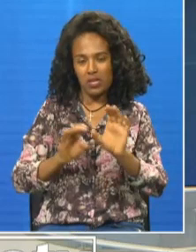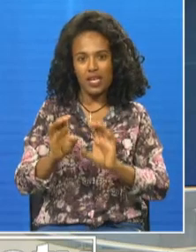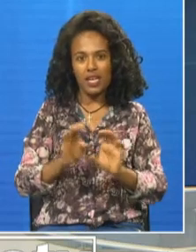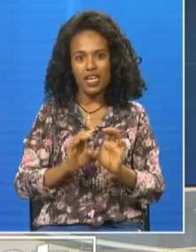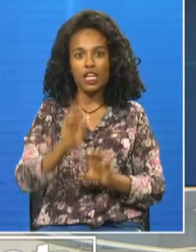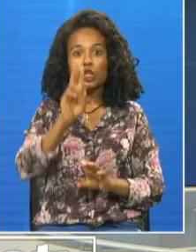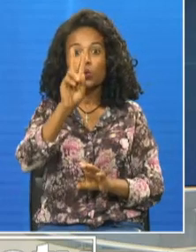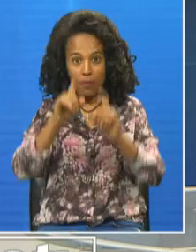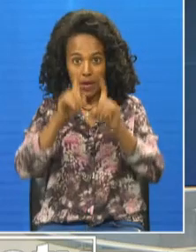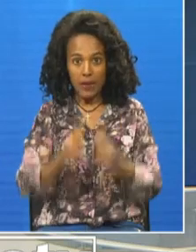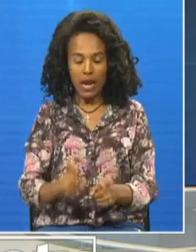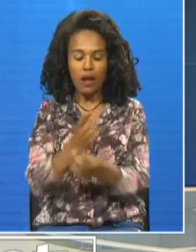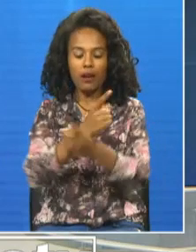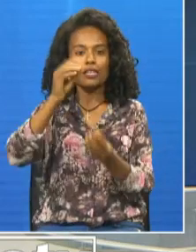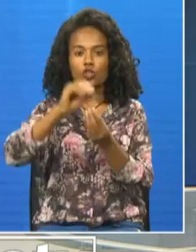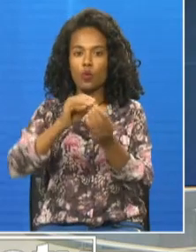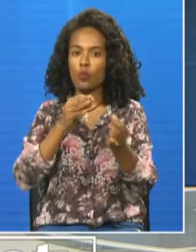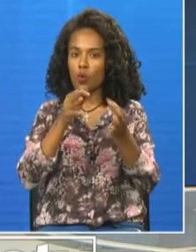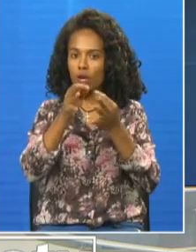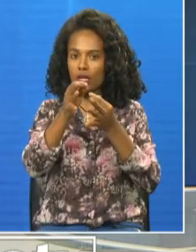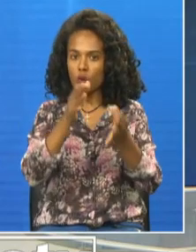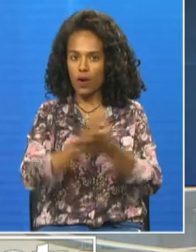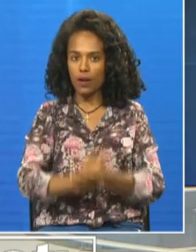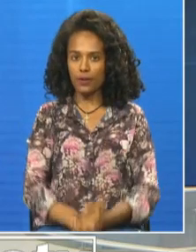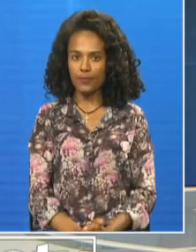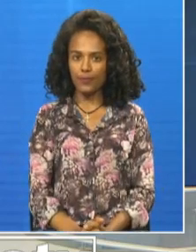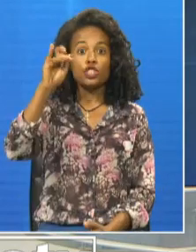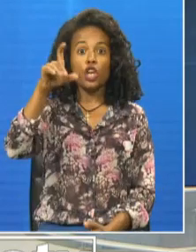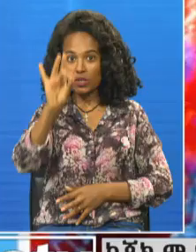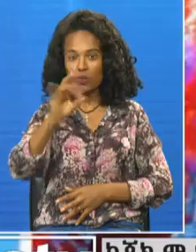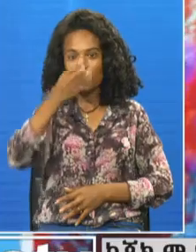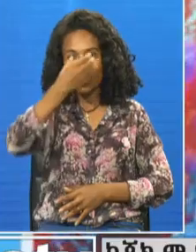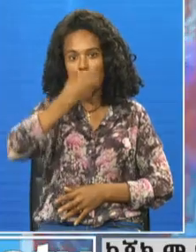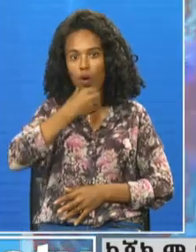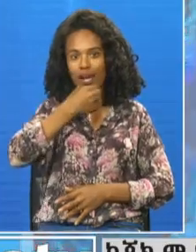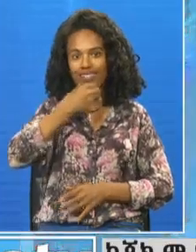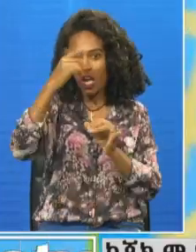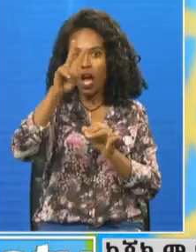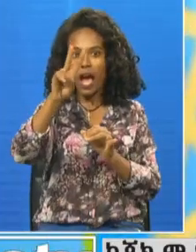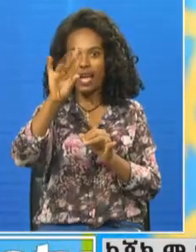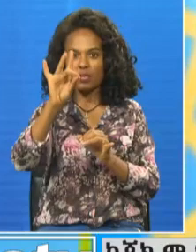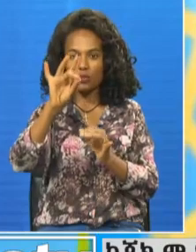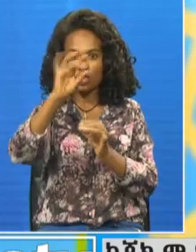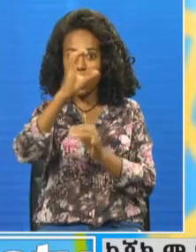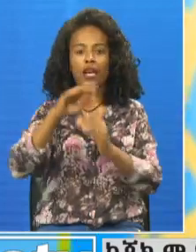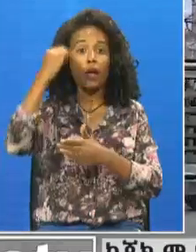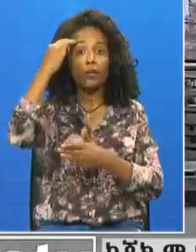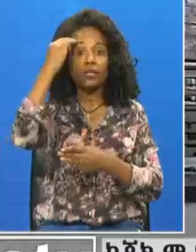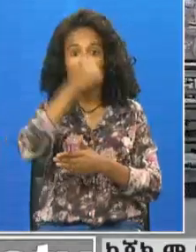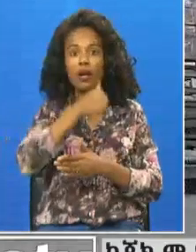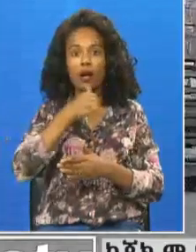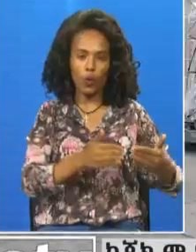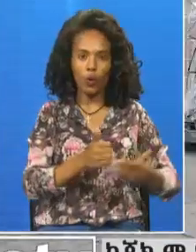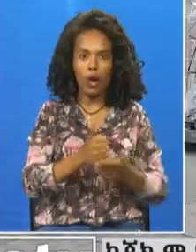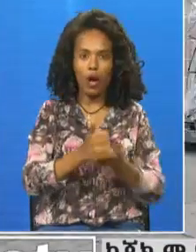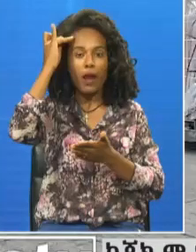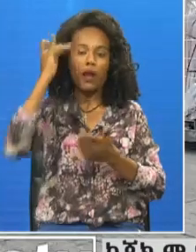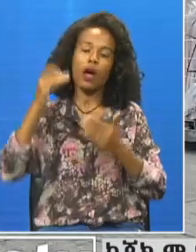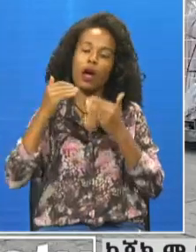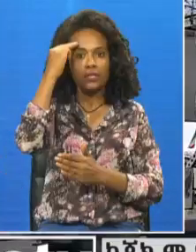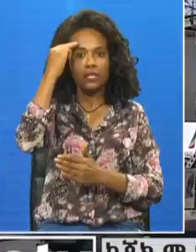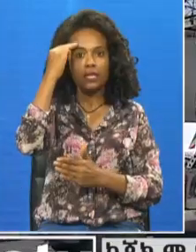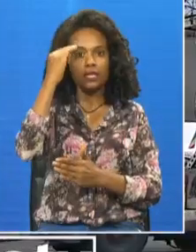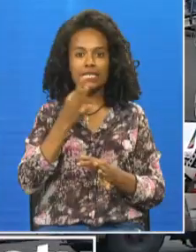በተያያዘ በጣም በረከሰ ወይም በተመጣጣኝ በሆነ ዋጋ የሀገር ውስጥ ቱሪስቶችን መሰረት ያደረገ